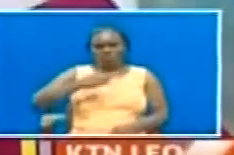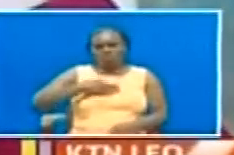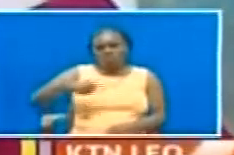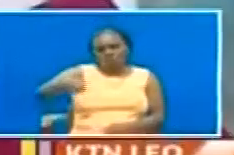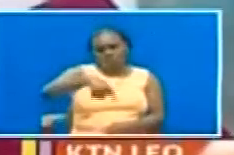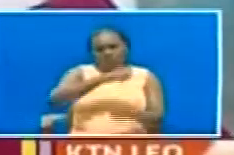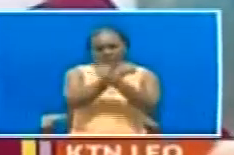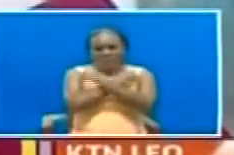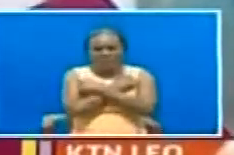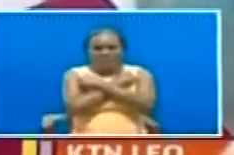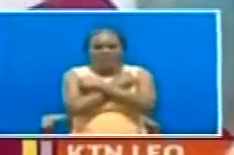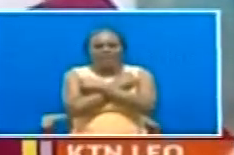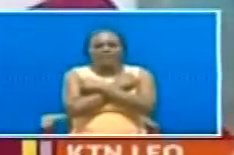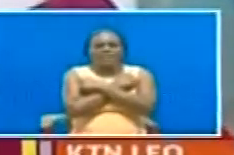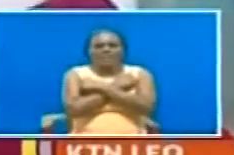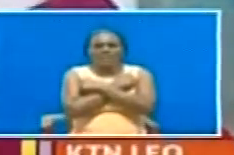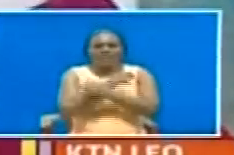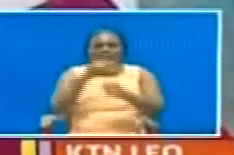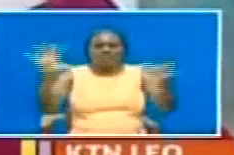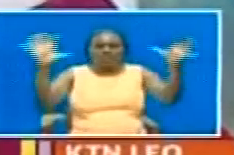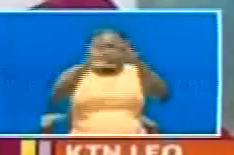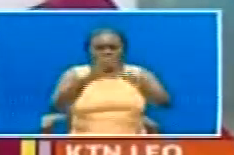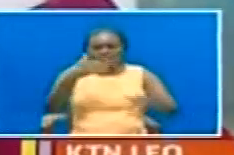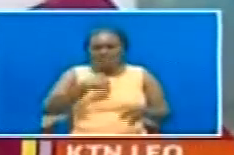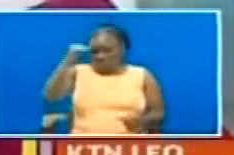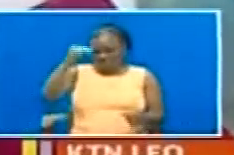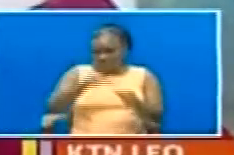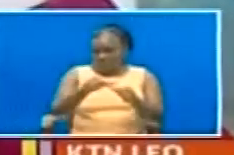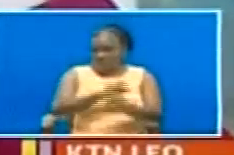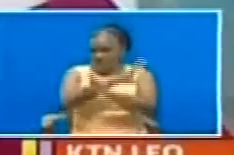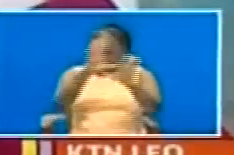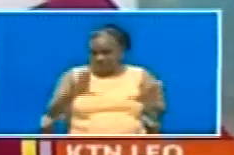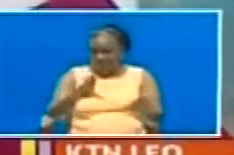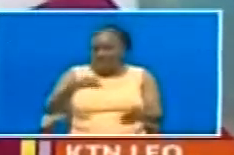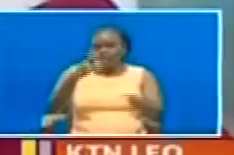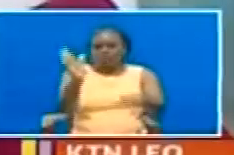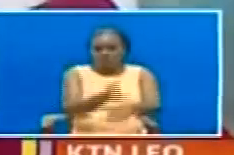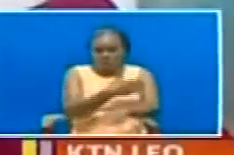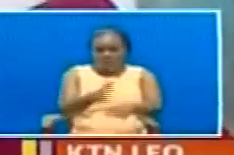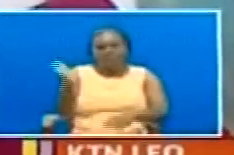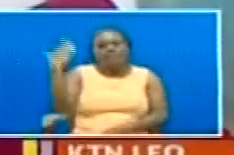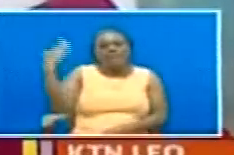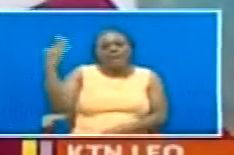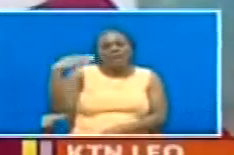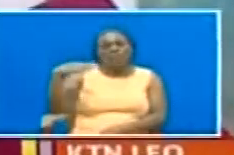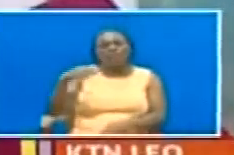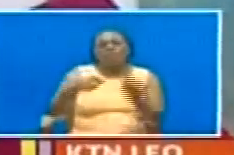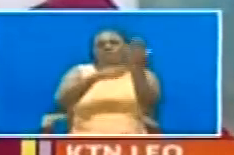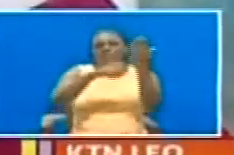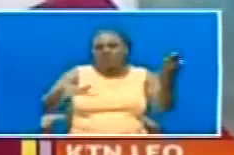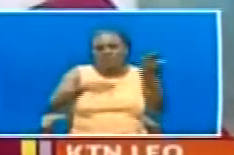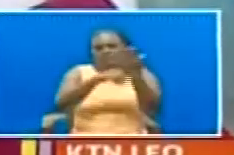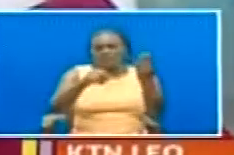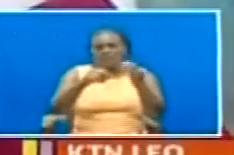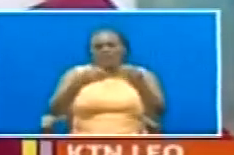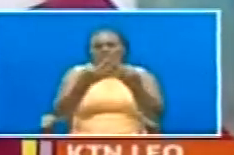yetu tunaipenda ina umoja, mnakumbuka vyema. Miongoni mwa nyimbo za kwanza humu nchini zilizosifia wapiganaji wa